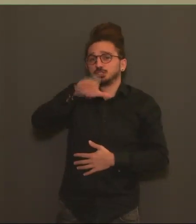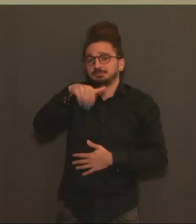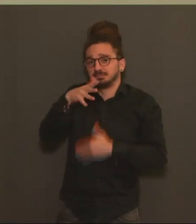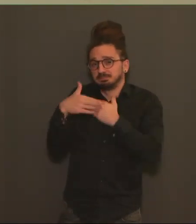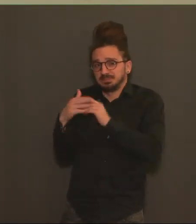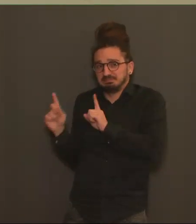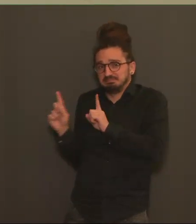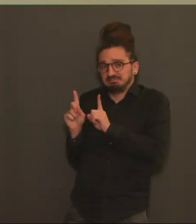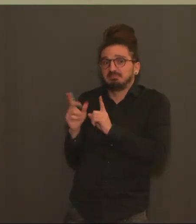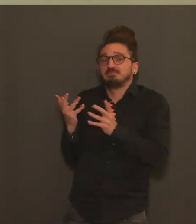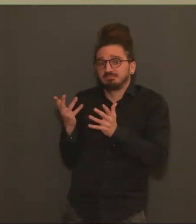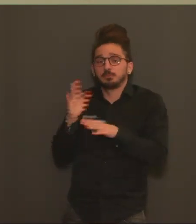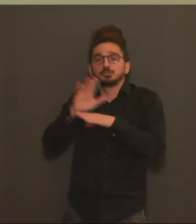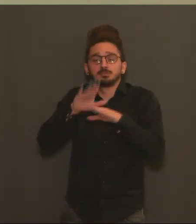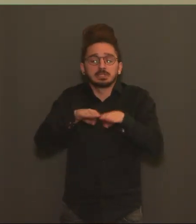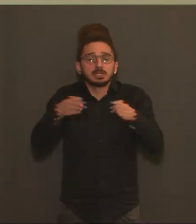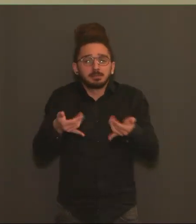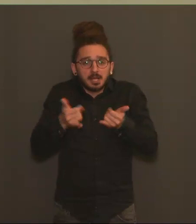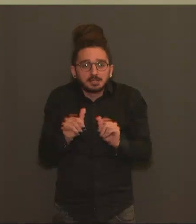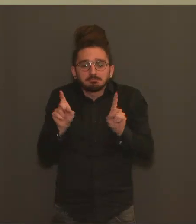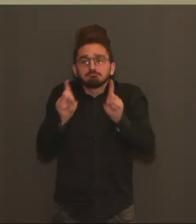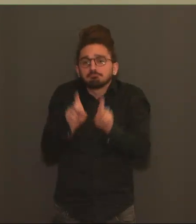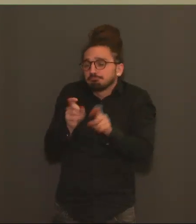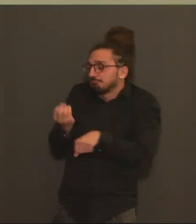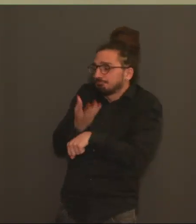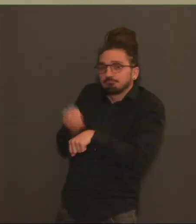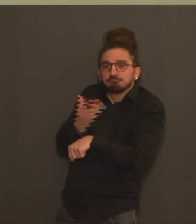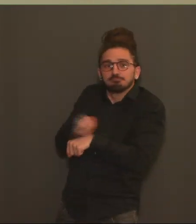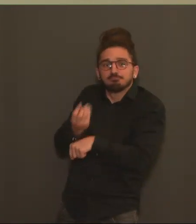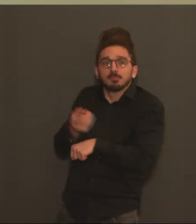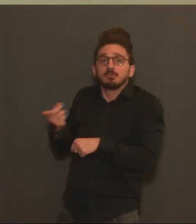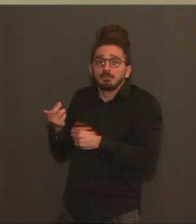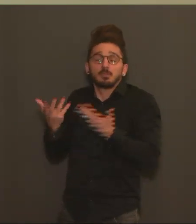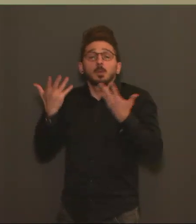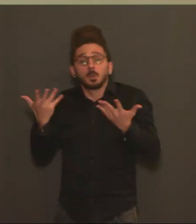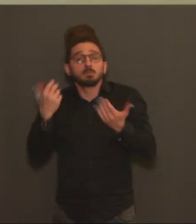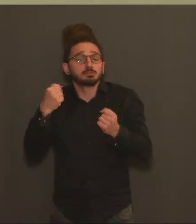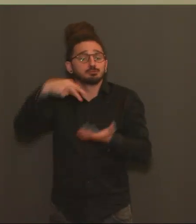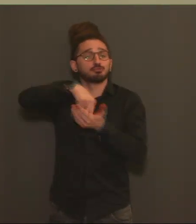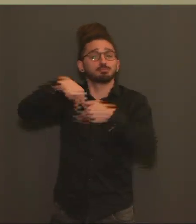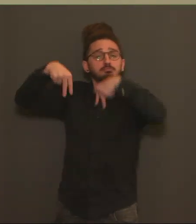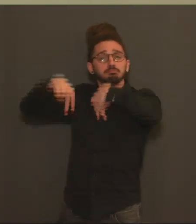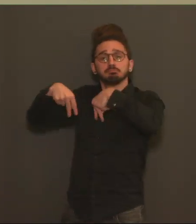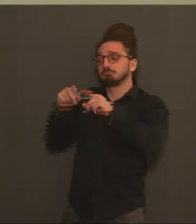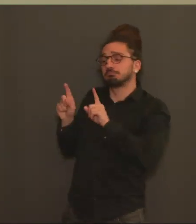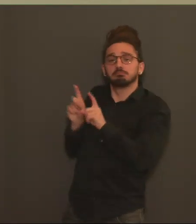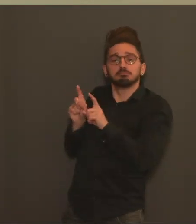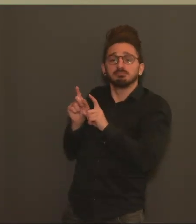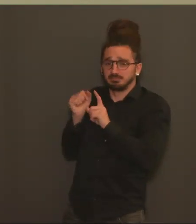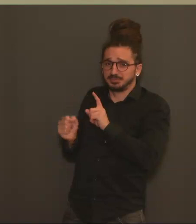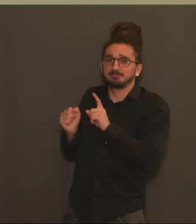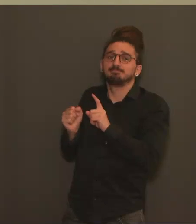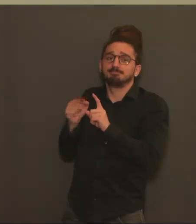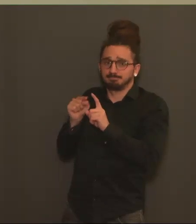côte à une table, par exemple, ou lorsqu'on se tient côte à côte, debout, l'un près de l'autre. Transmission possible là